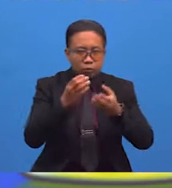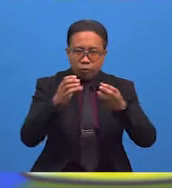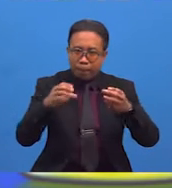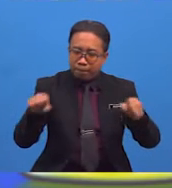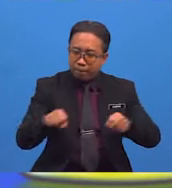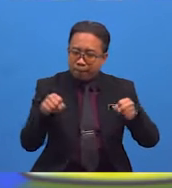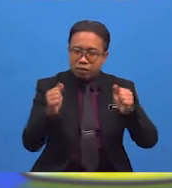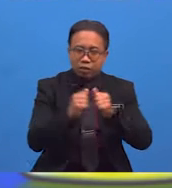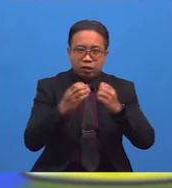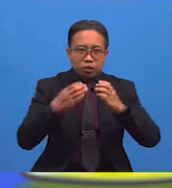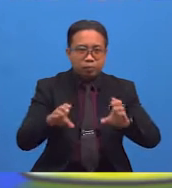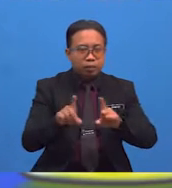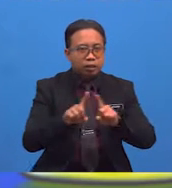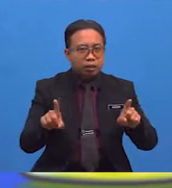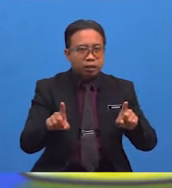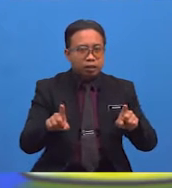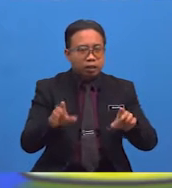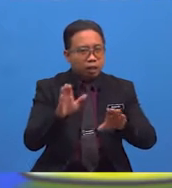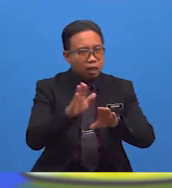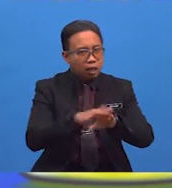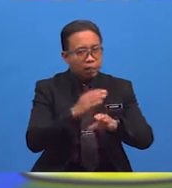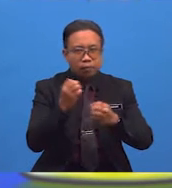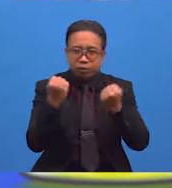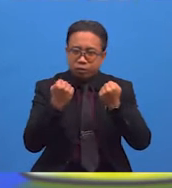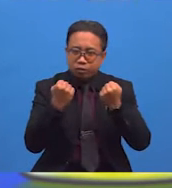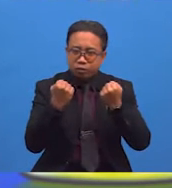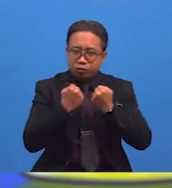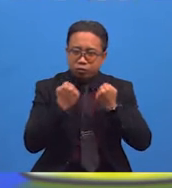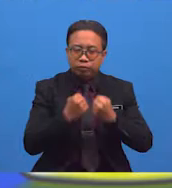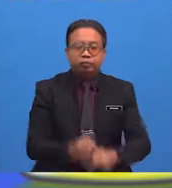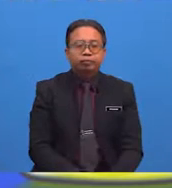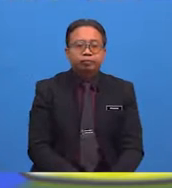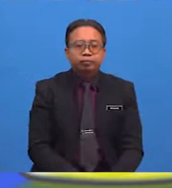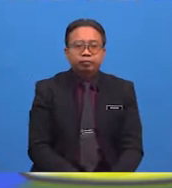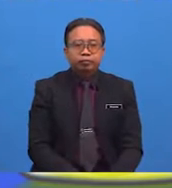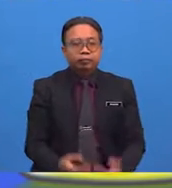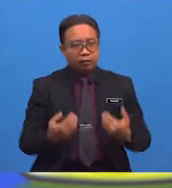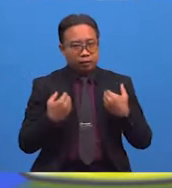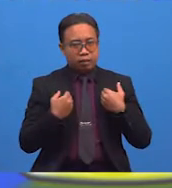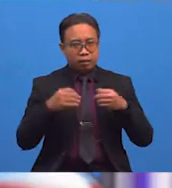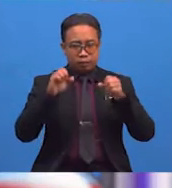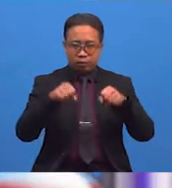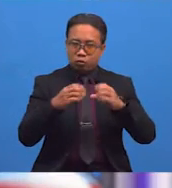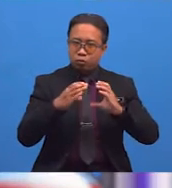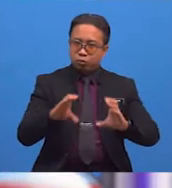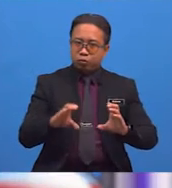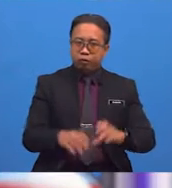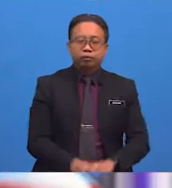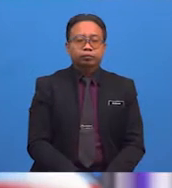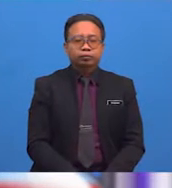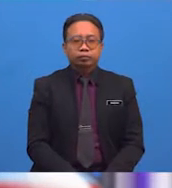masak dengan cepat tetapi lambat menyejuk? Ada yang nak cuba jawab tak?